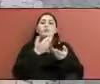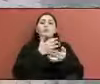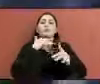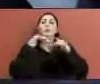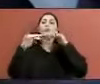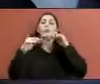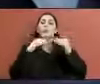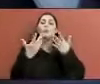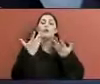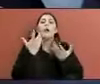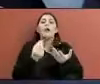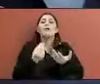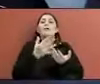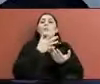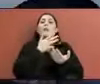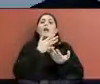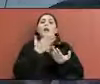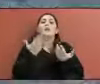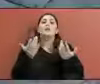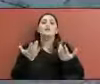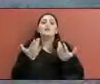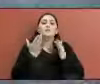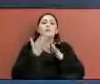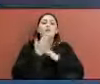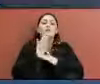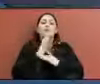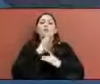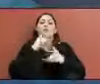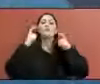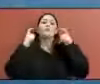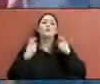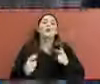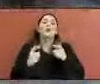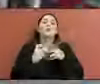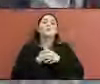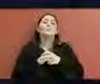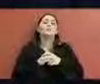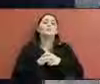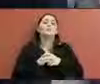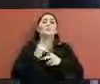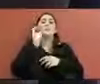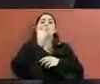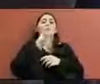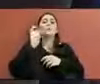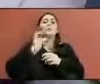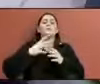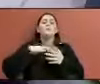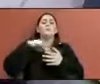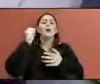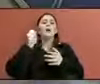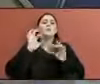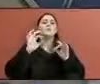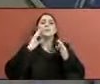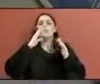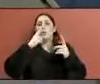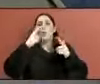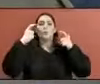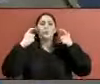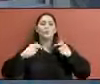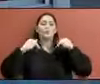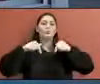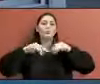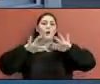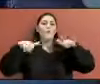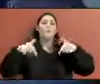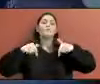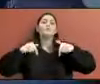de en iyi bilen kent aslında hakikaten Kocaeli. Ve hatta 99'un merkezi şu anda Gölcük'teyiz. Bu